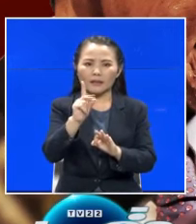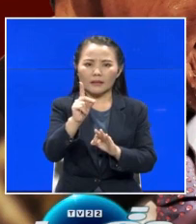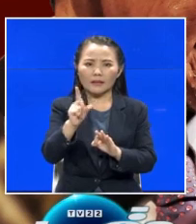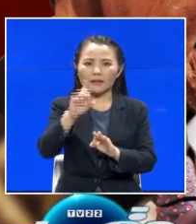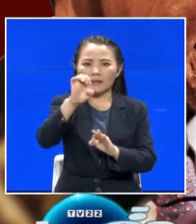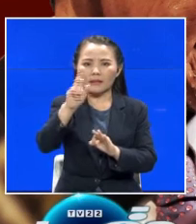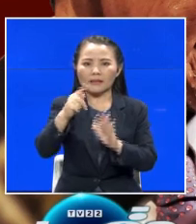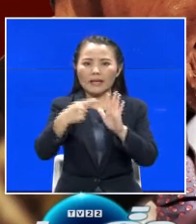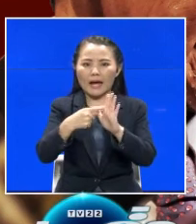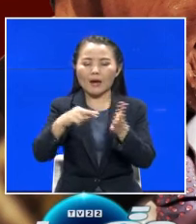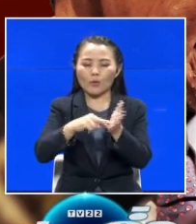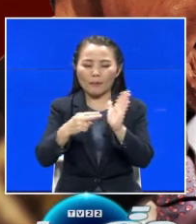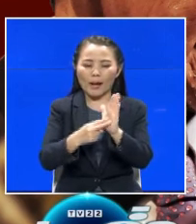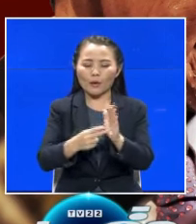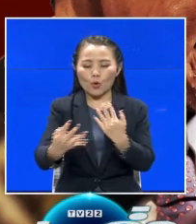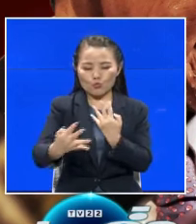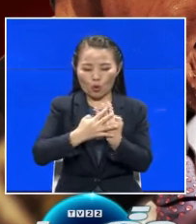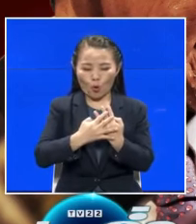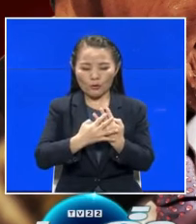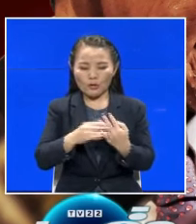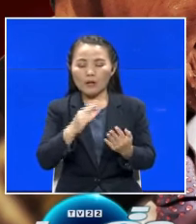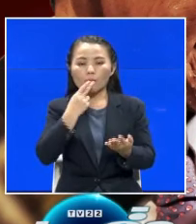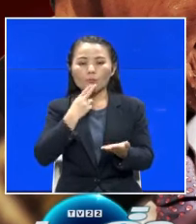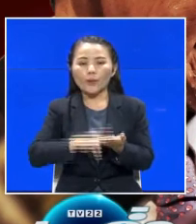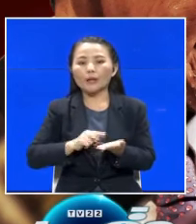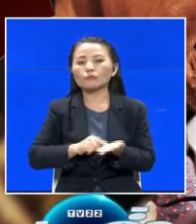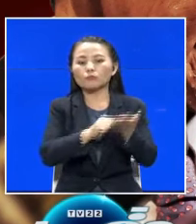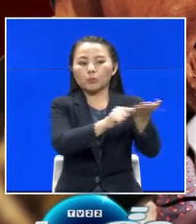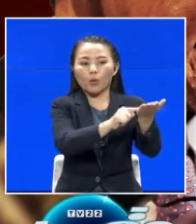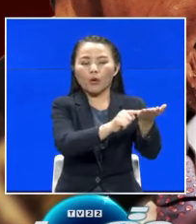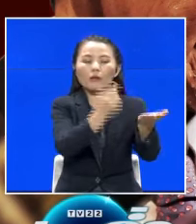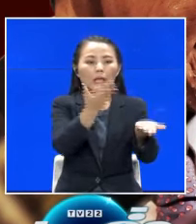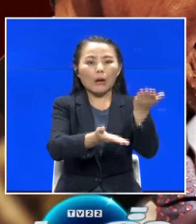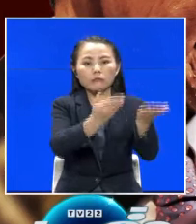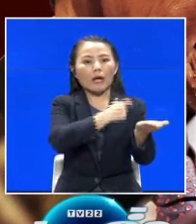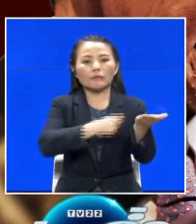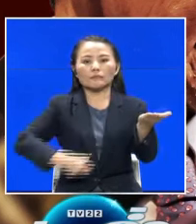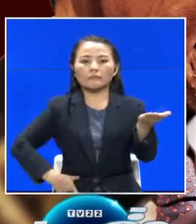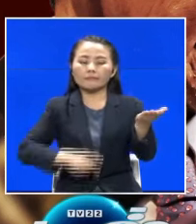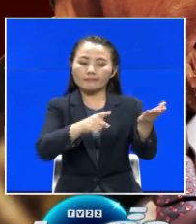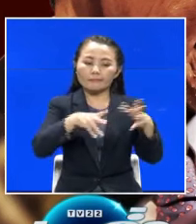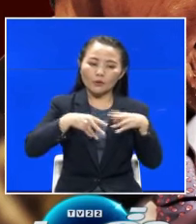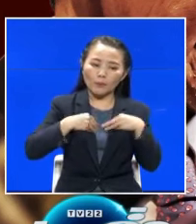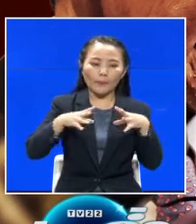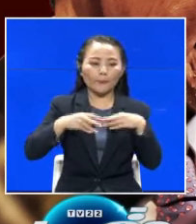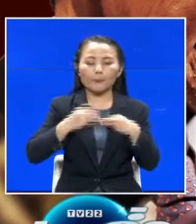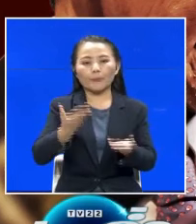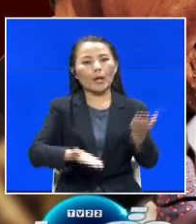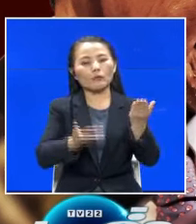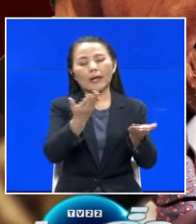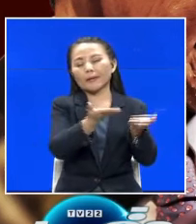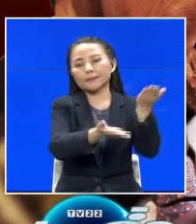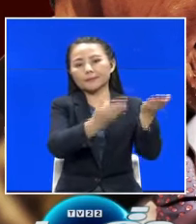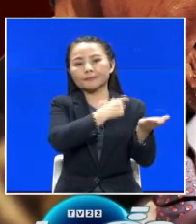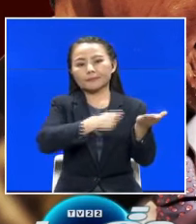คือสิ่งที่นักโทษเด็ดขาดเป็นผู้ถวายขึ้นไปส่วนจะโปรดเกล้าหรือไม่อันนั้นขึ้นอยู่กับพระมหากรุณาธิคุณขั้นต